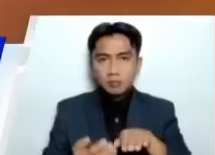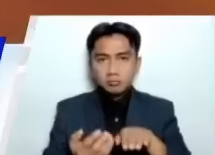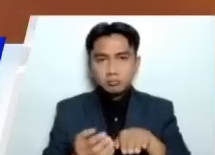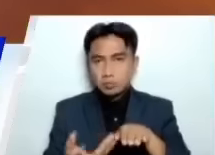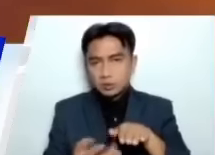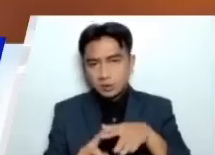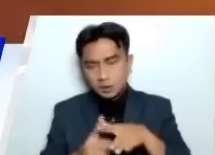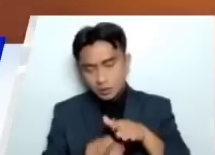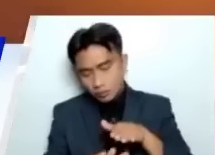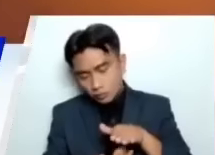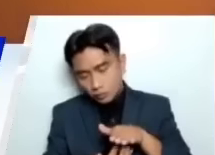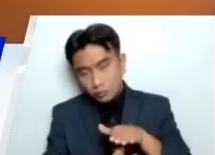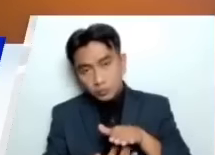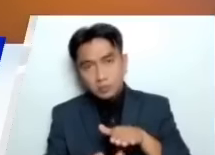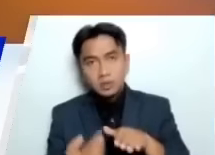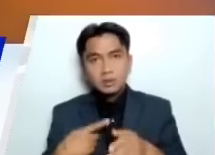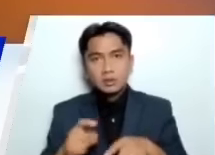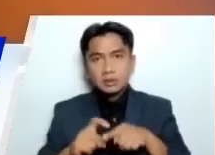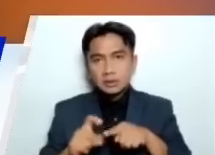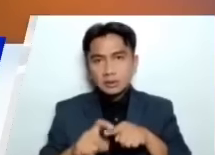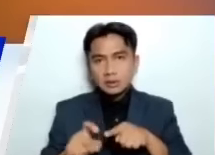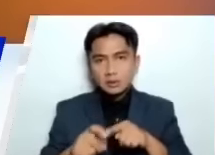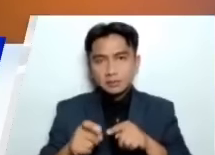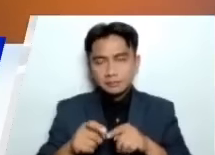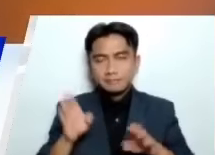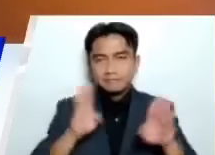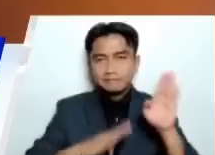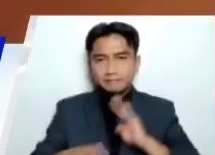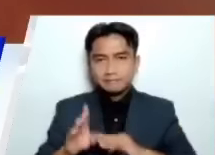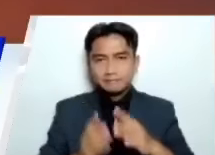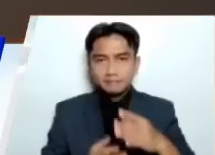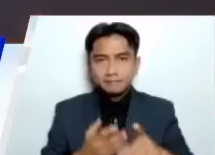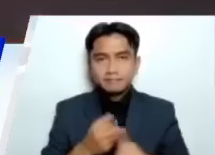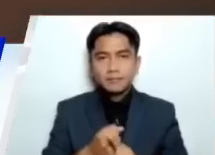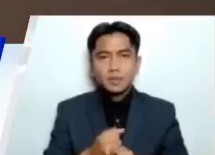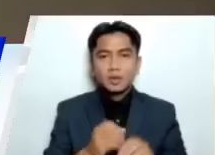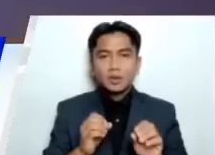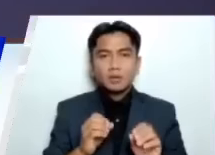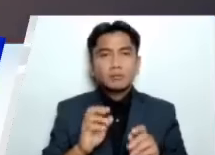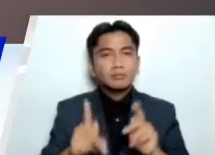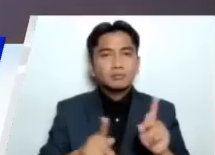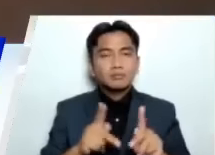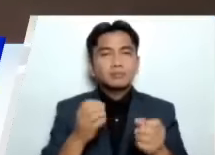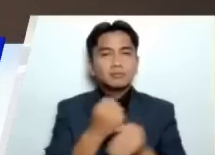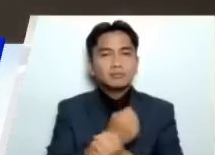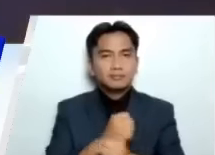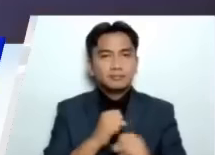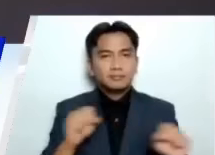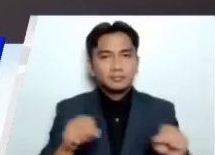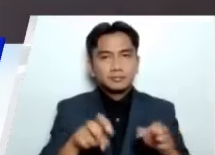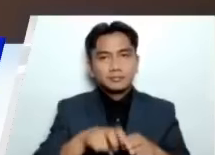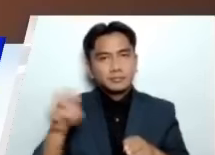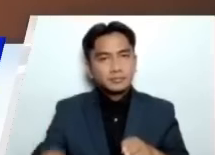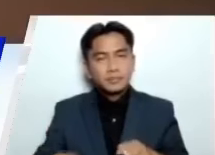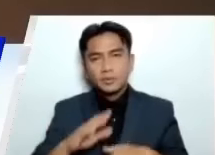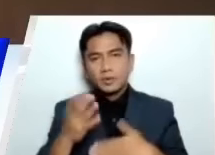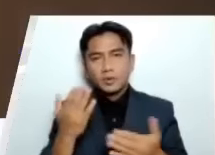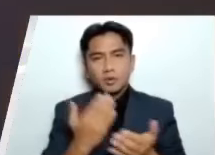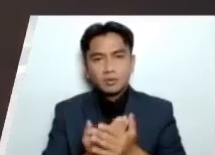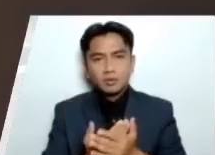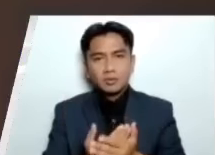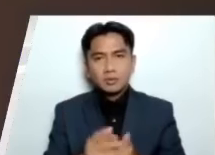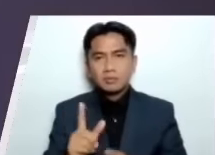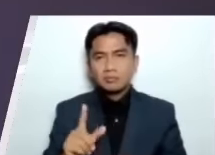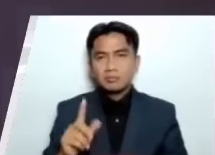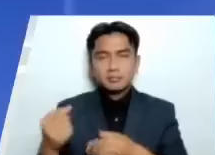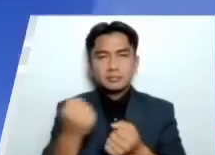sa electrical wiring ang tinitignang sanhit. Walang nasaktan dahil nakababa agad ang driver, konduktor at 20 pasahero.